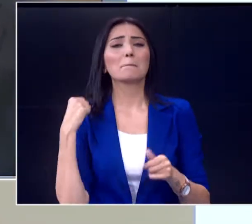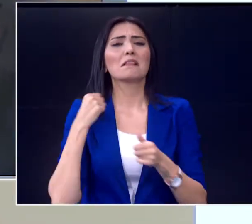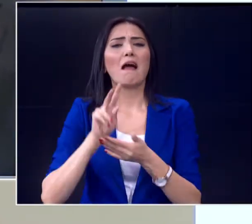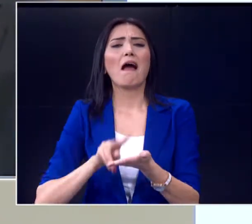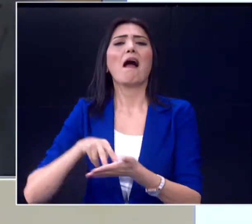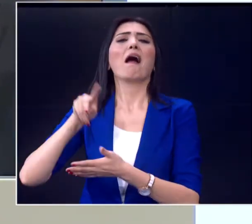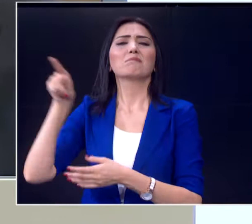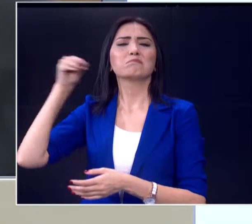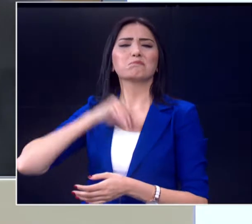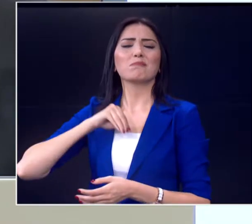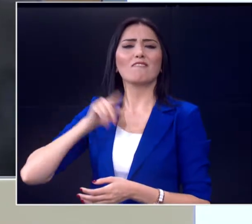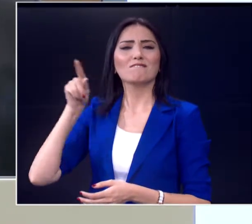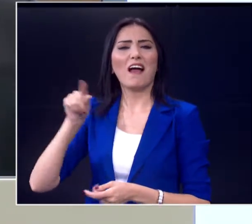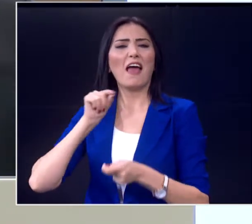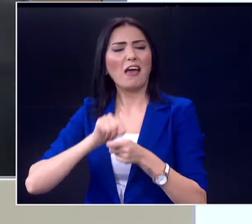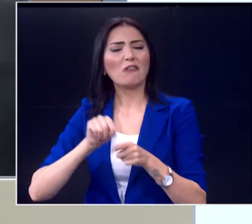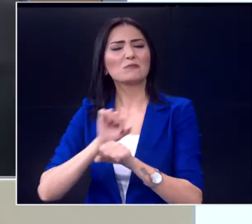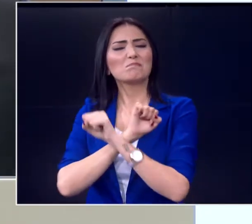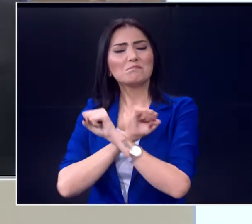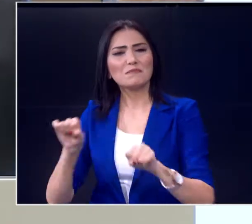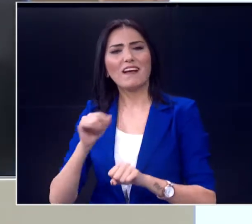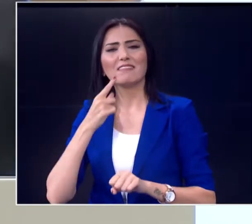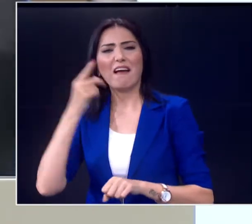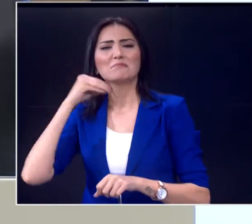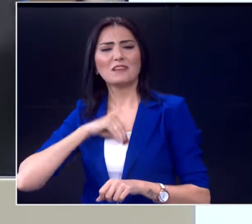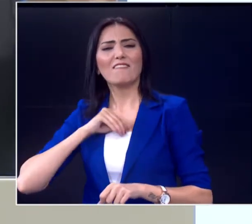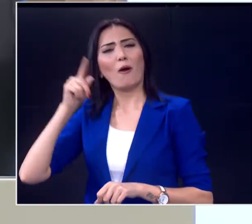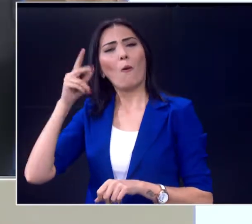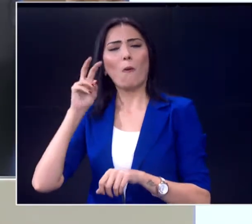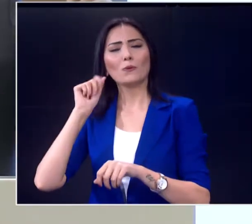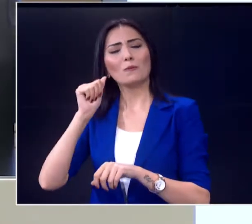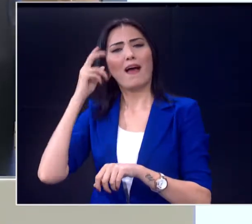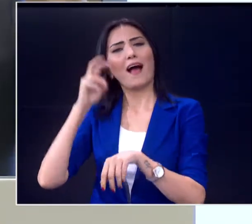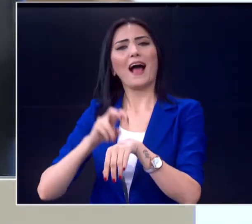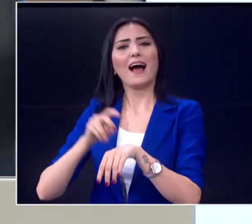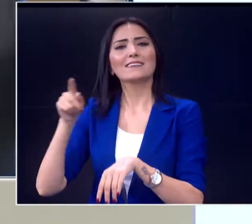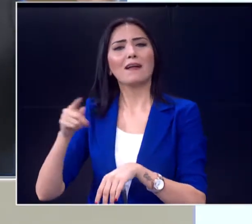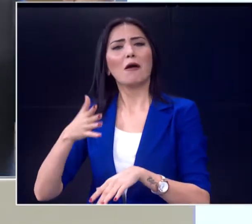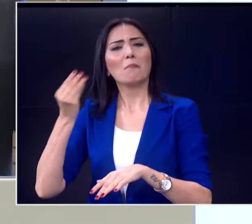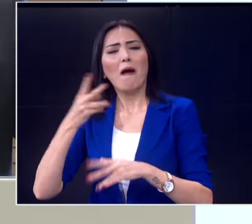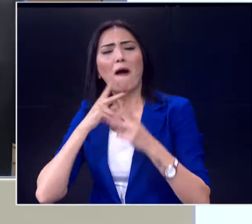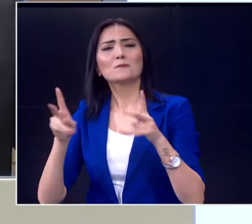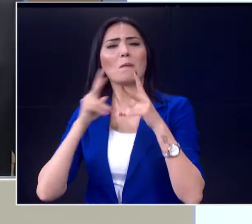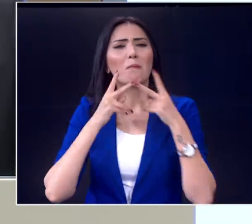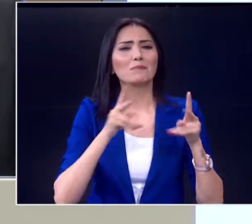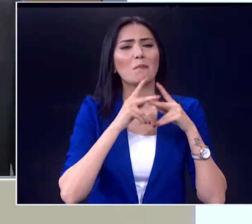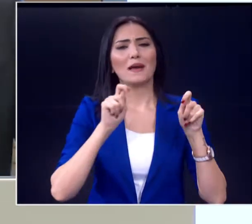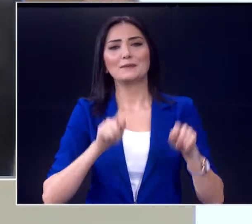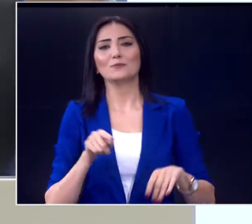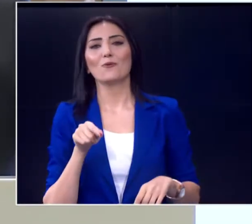kalkamaz, ekonomisi iflas eder diye hatırlayın o günlerde hababam açıklama yapıyorlar.